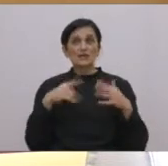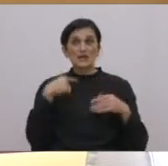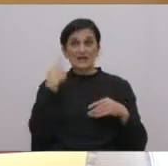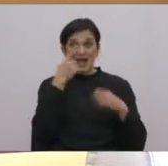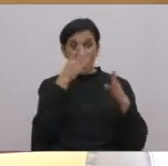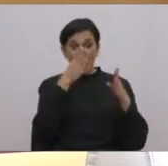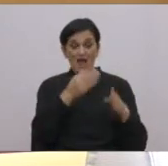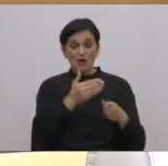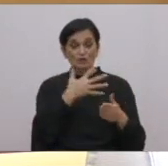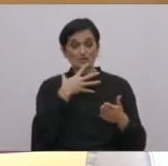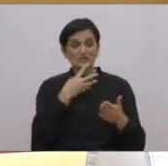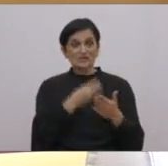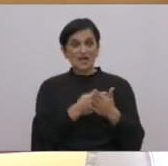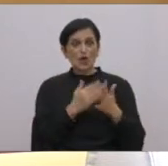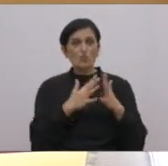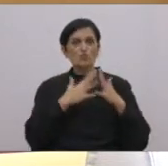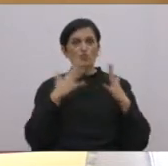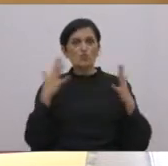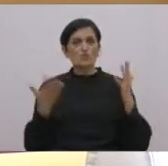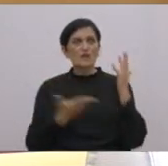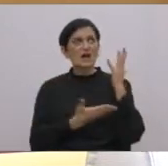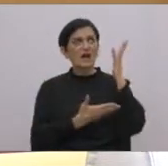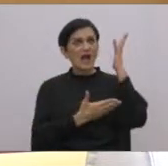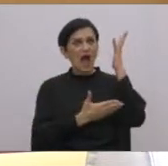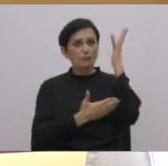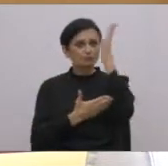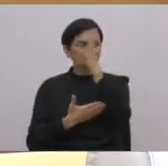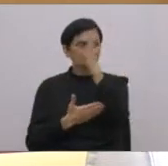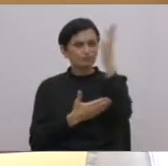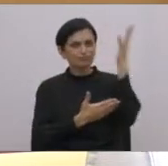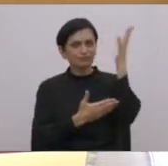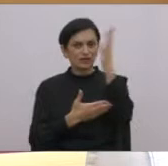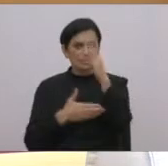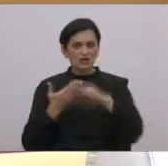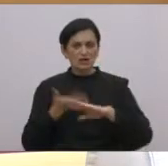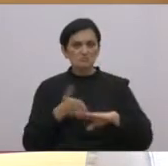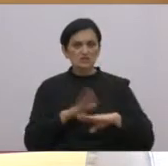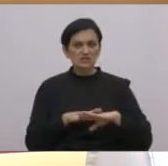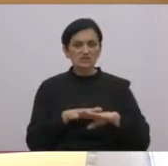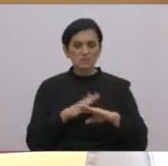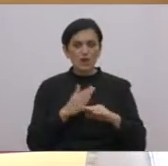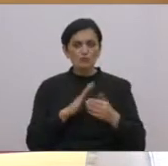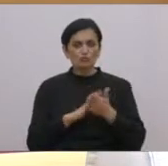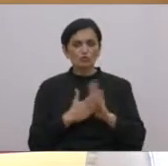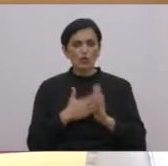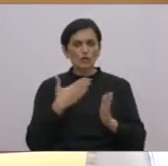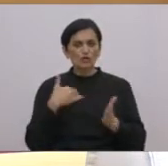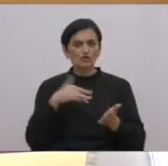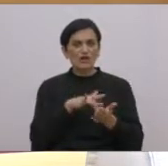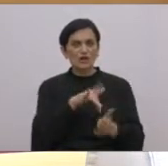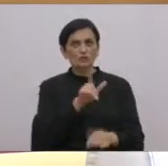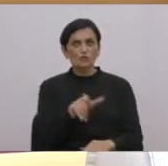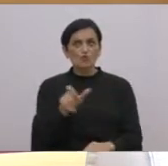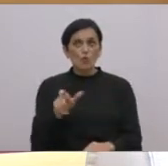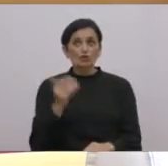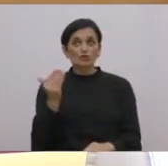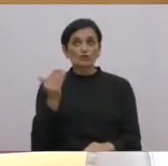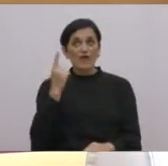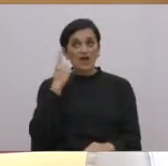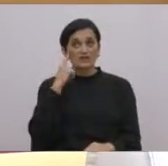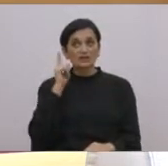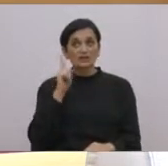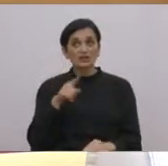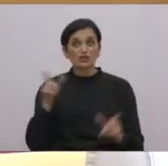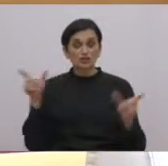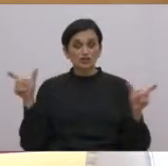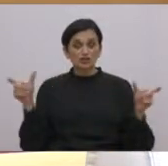კერძო პირის საკუთრება უზარმაზარი ხეები გადაადგილდება და ძალიან ძიმე მდგომარეობაში აყენებს ჩვენს მოსახლეობას? თქვენ იცით რომ